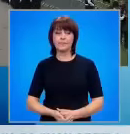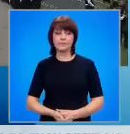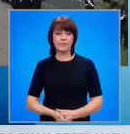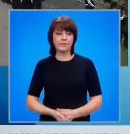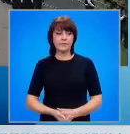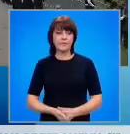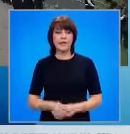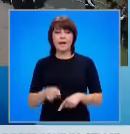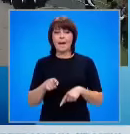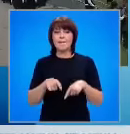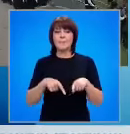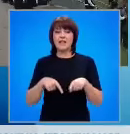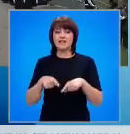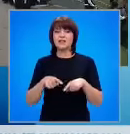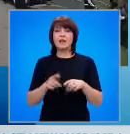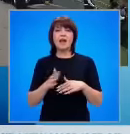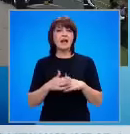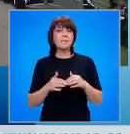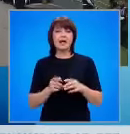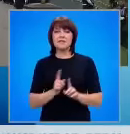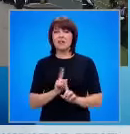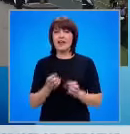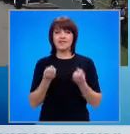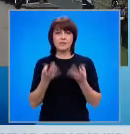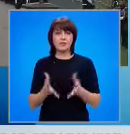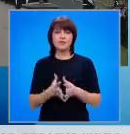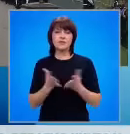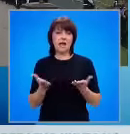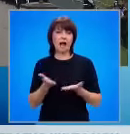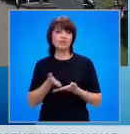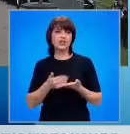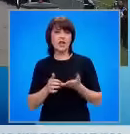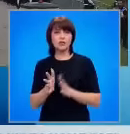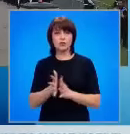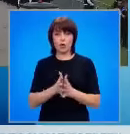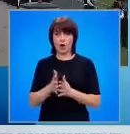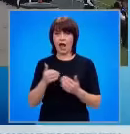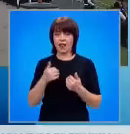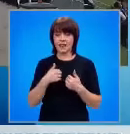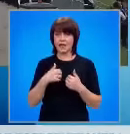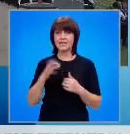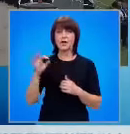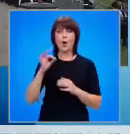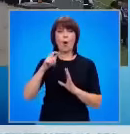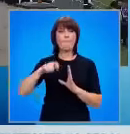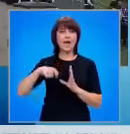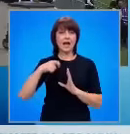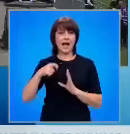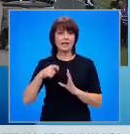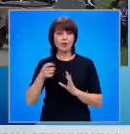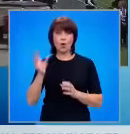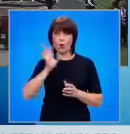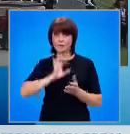Дани, придвижването тук беше на практика невъзможно за голяма част от хората. Ние с оператора Владимир Богдански успяхме да стигнем толкова близо